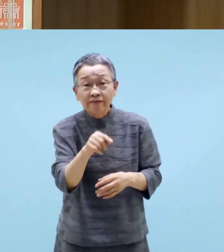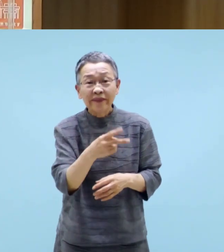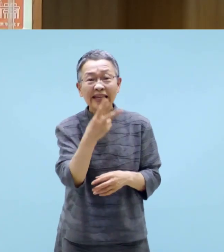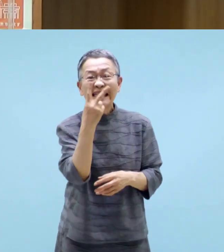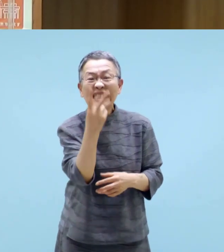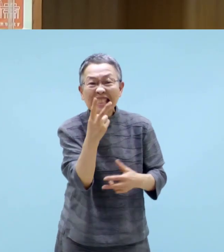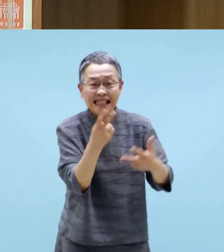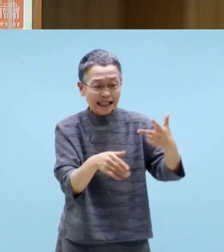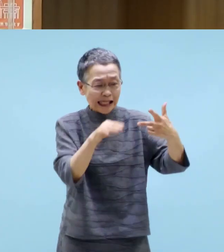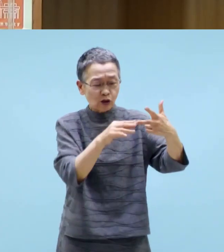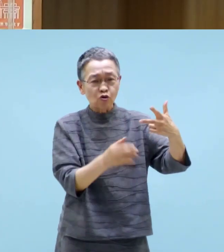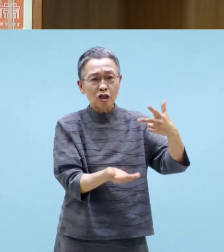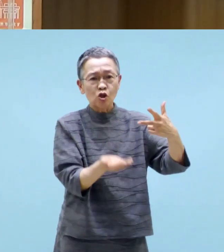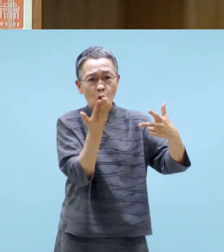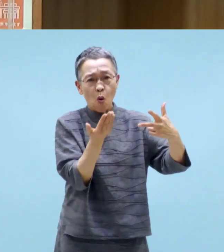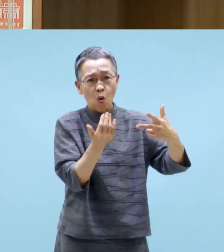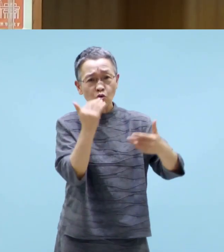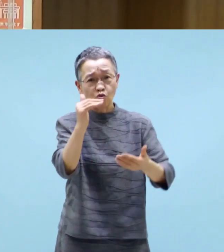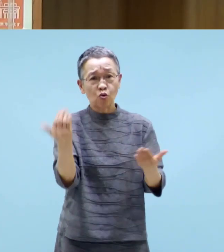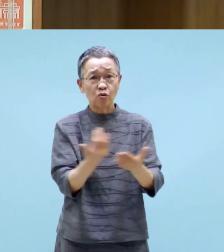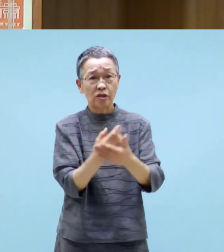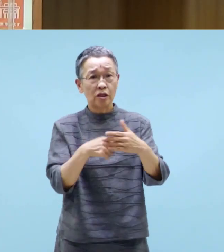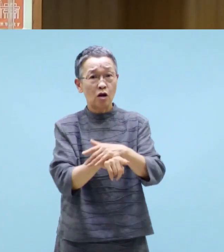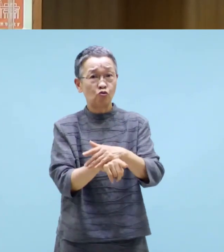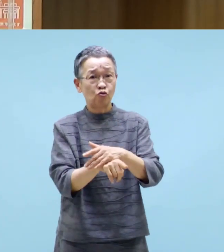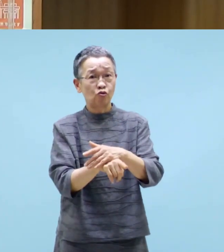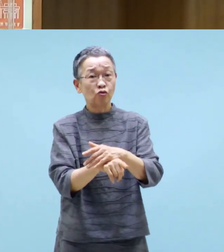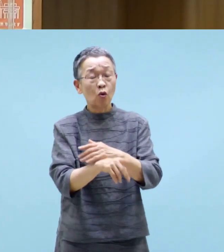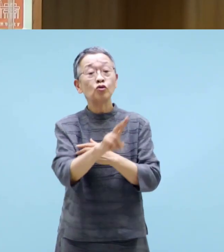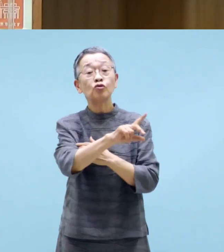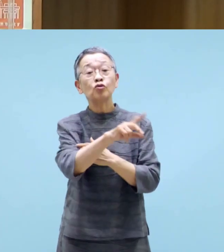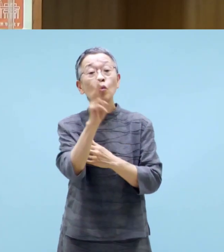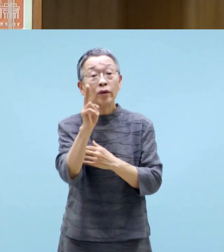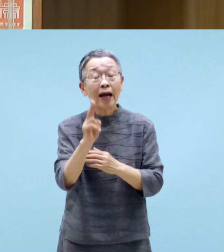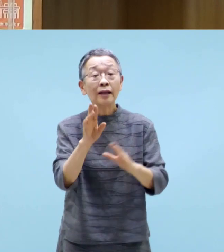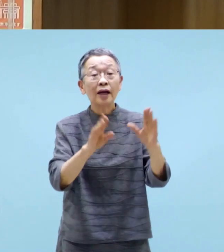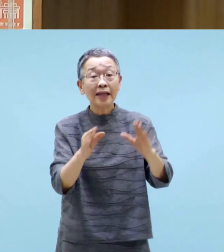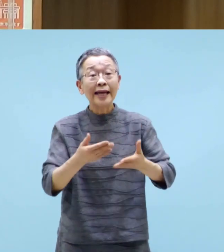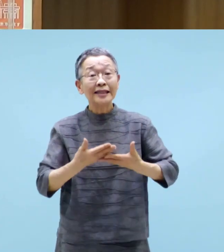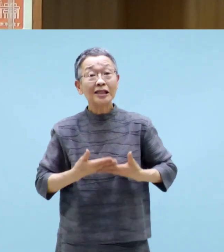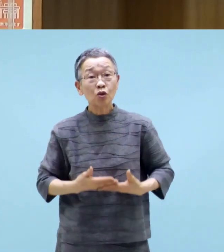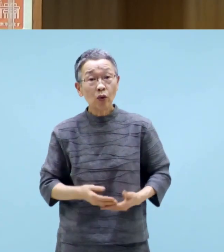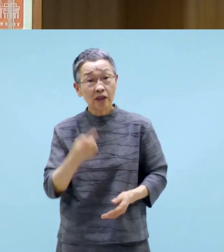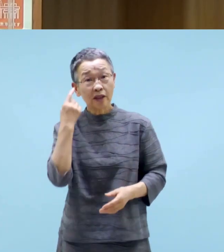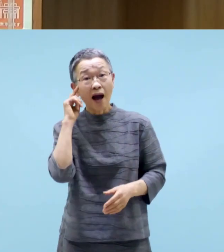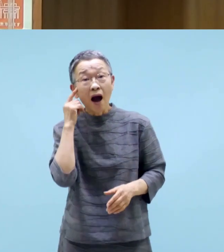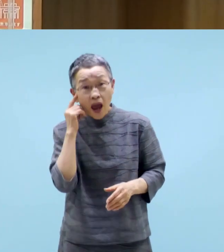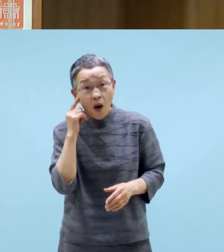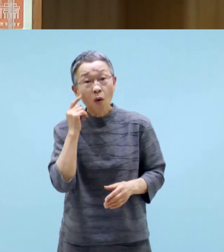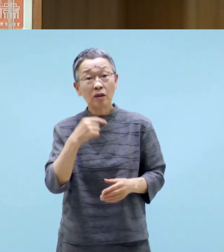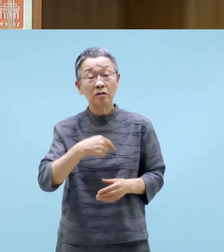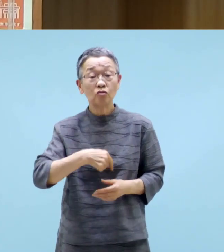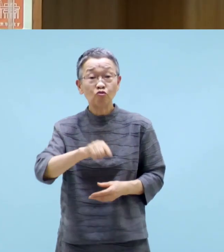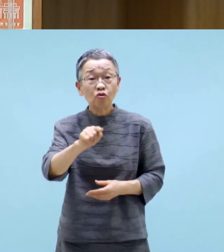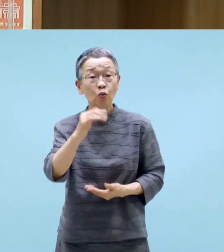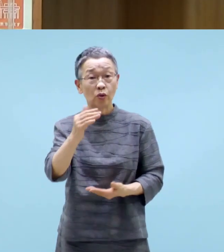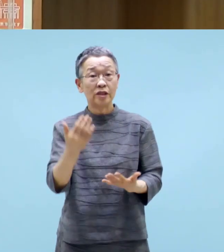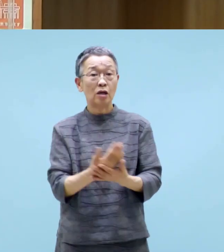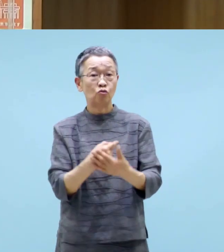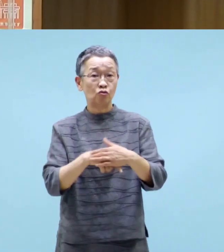2施設以上ということになります。そういった中でですね、慎重に考えていくということになります。 ありがと